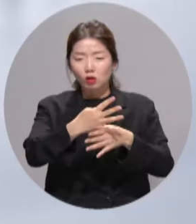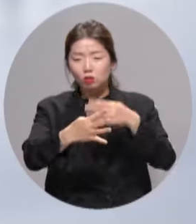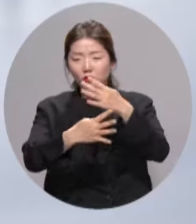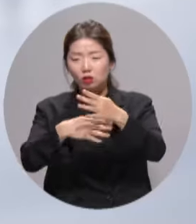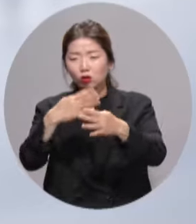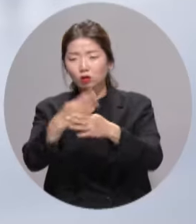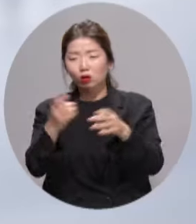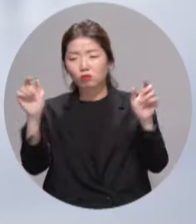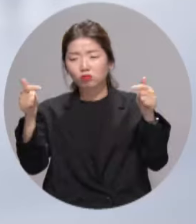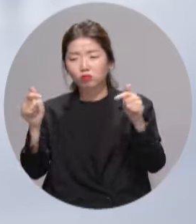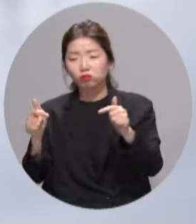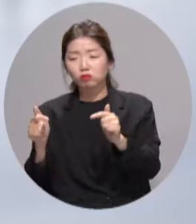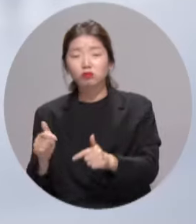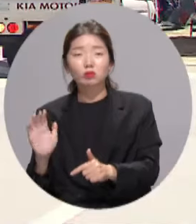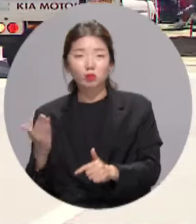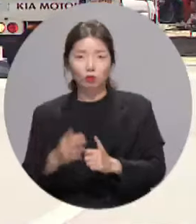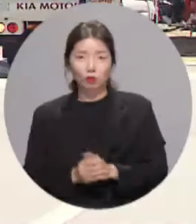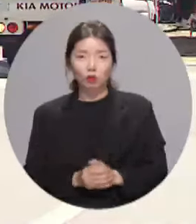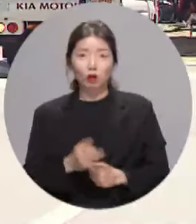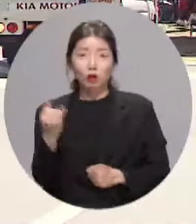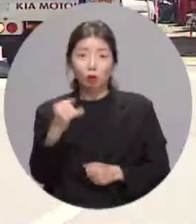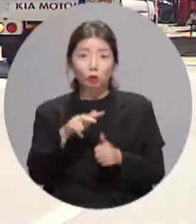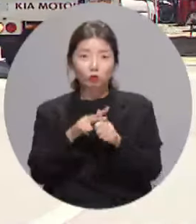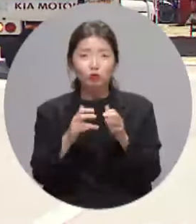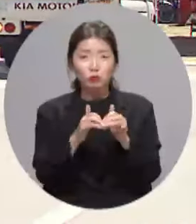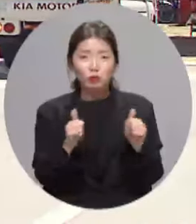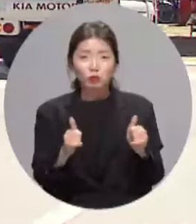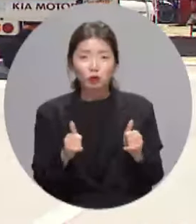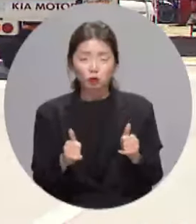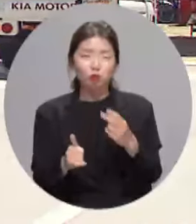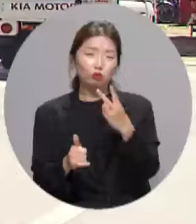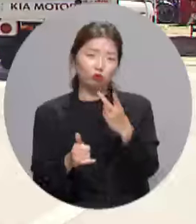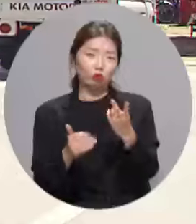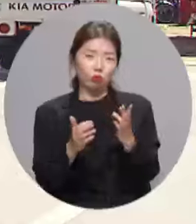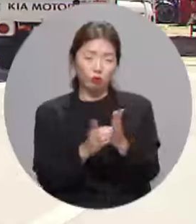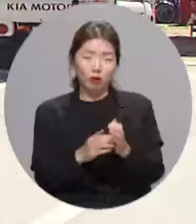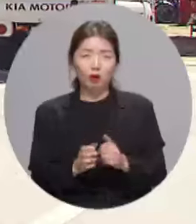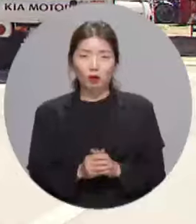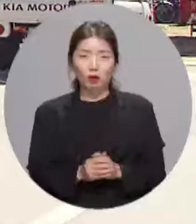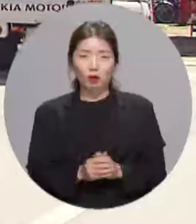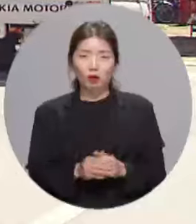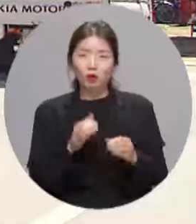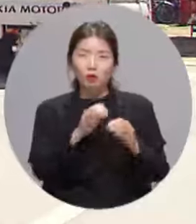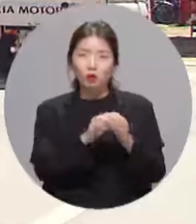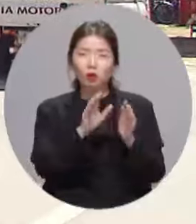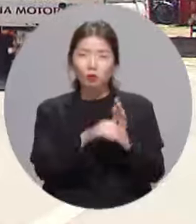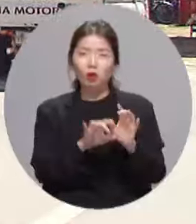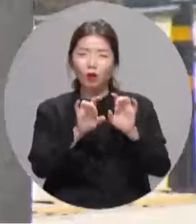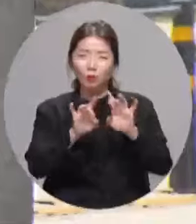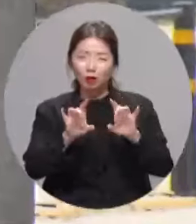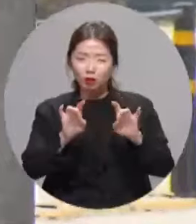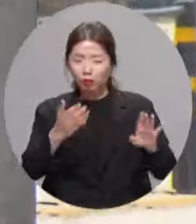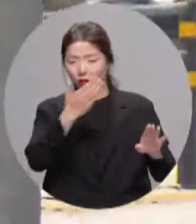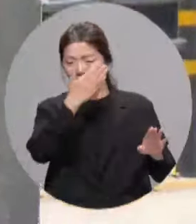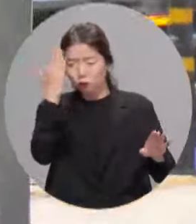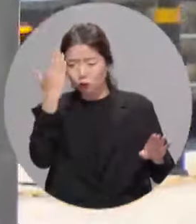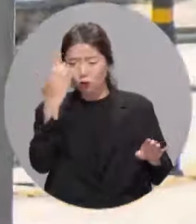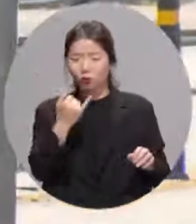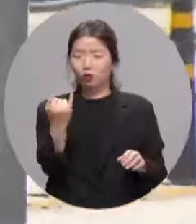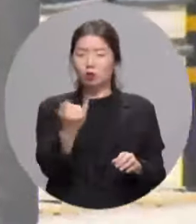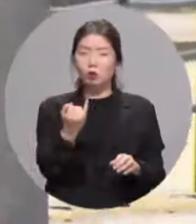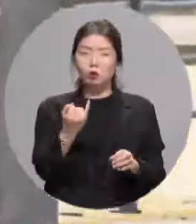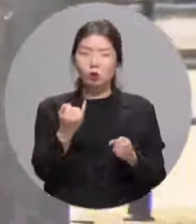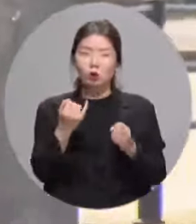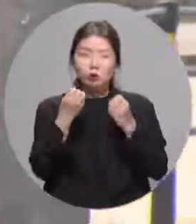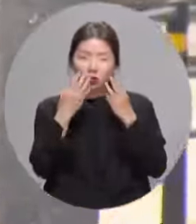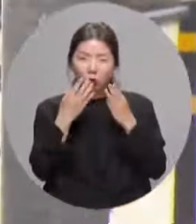크게 감소한 겁니다. 여성 출마자도 단 2명에 불과했는데 선거 때마다 청년과 여성, 정치